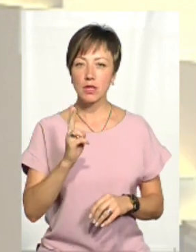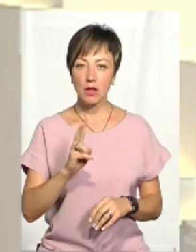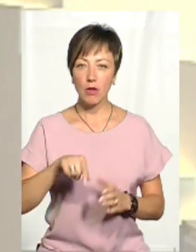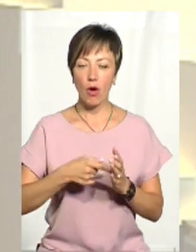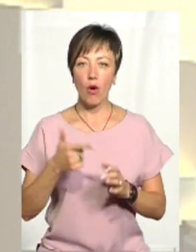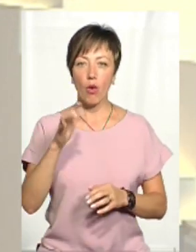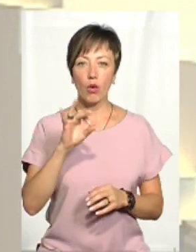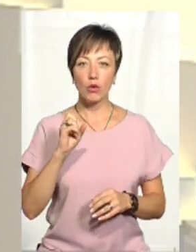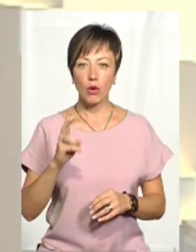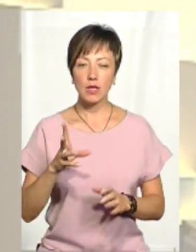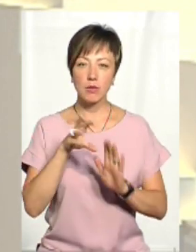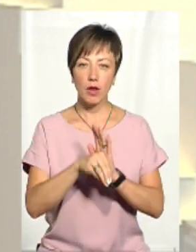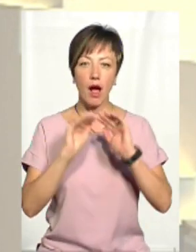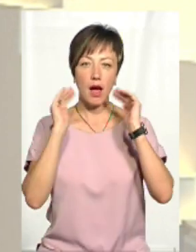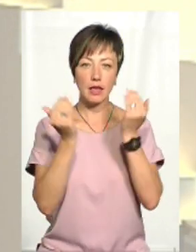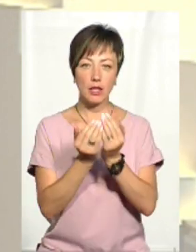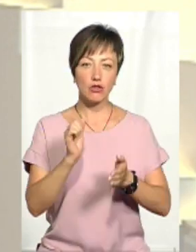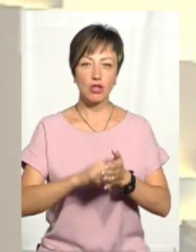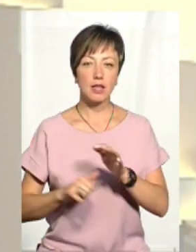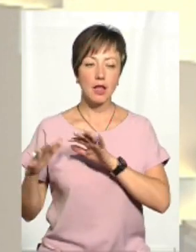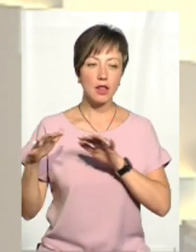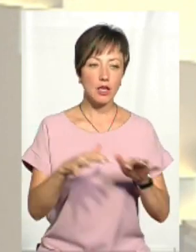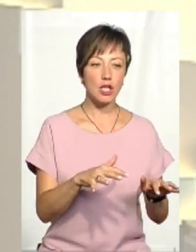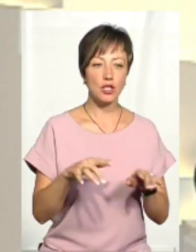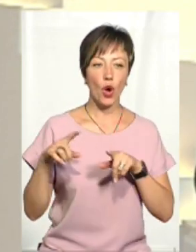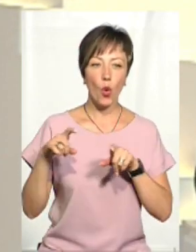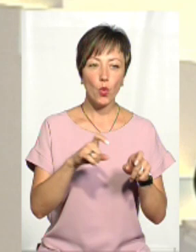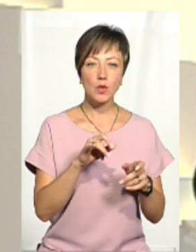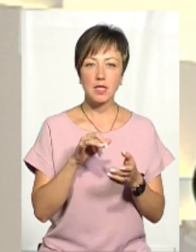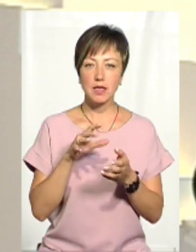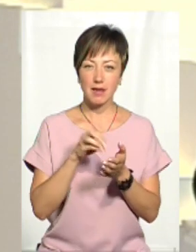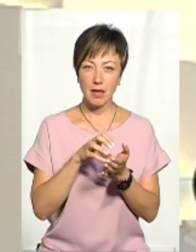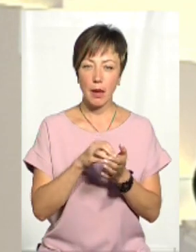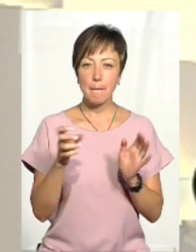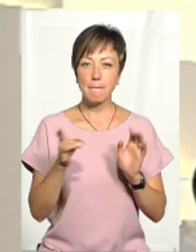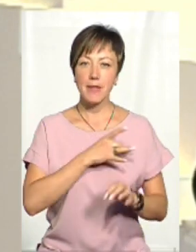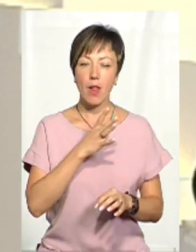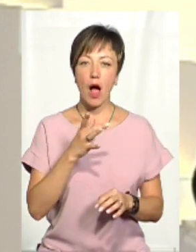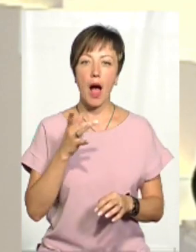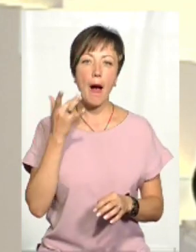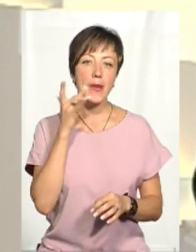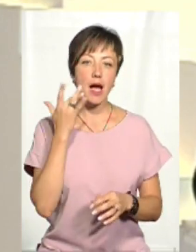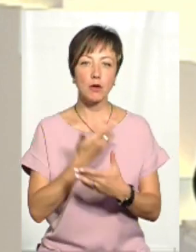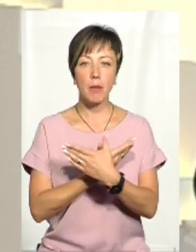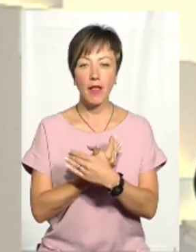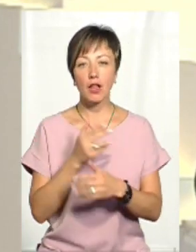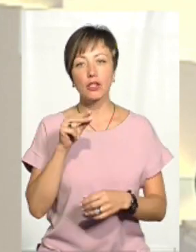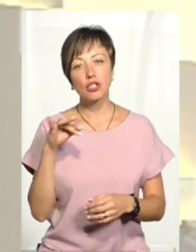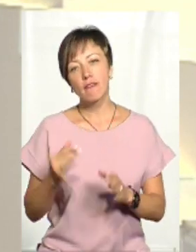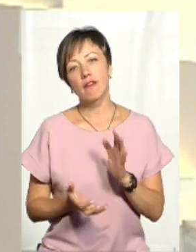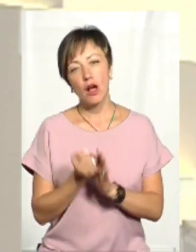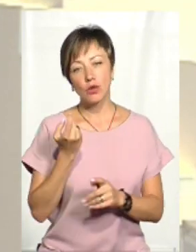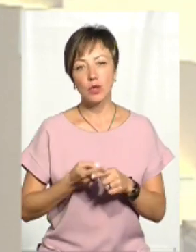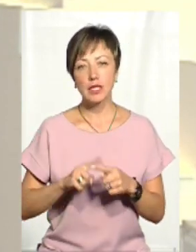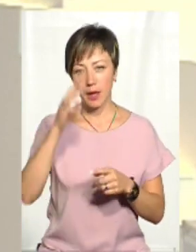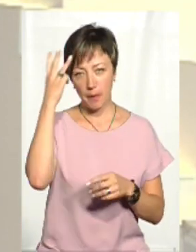Городку запроваджують карантин через нашестя гусені білого американського метелика. Чи врятується